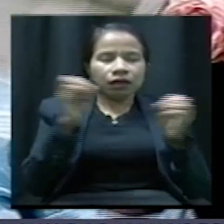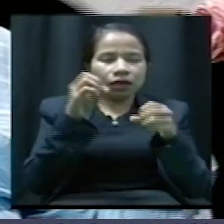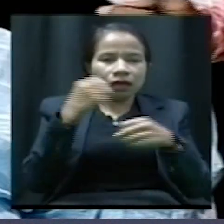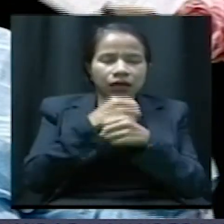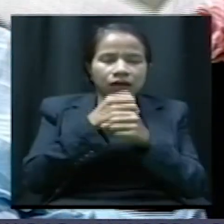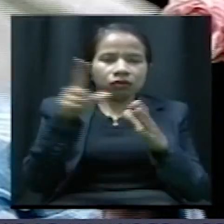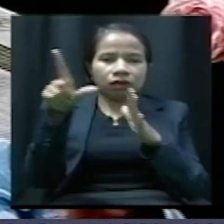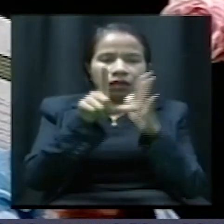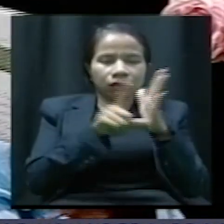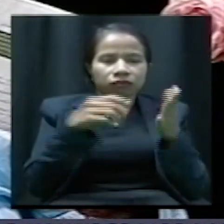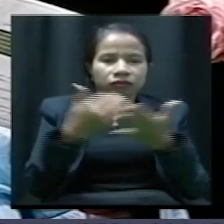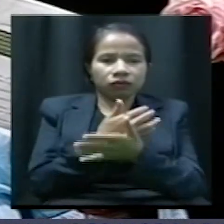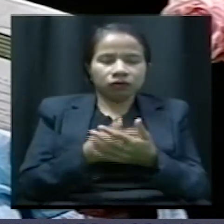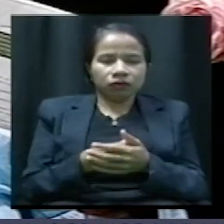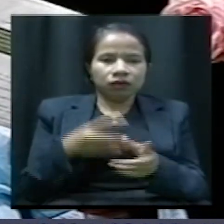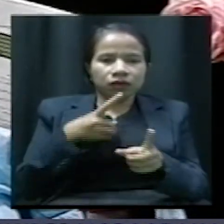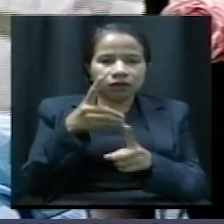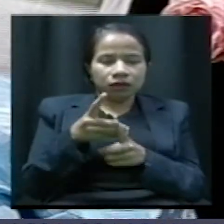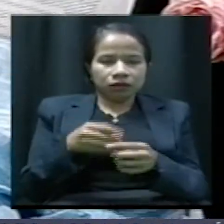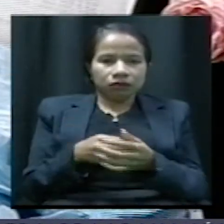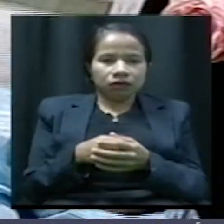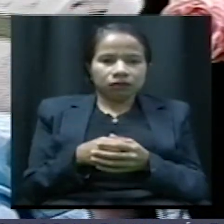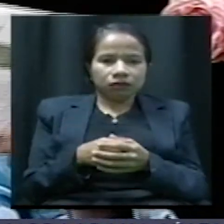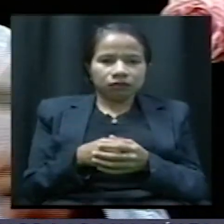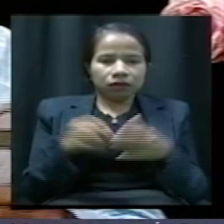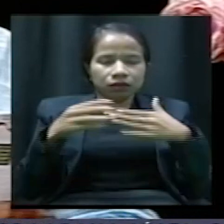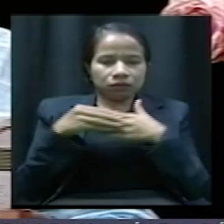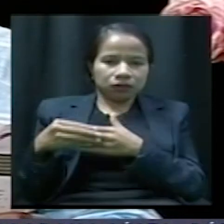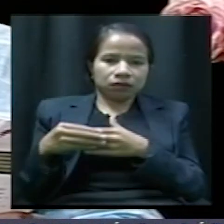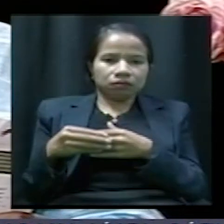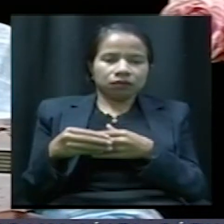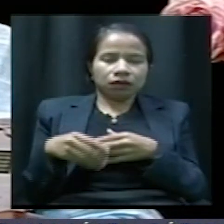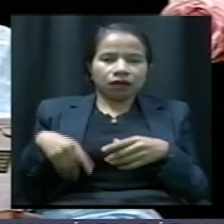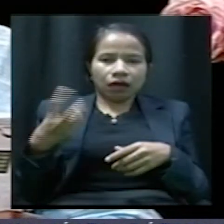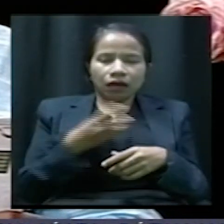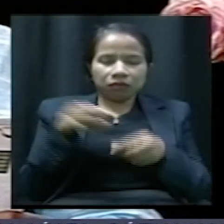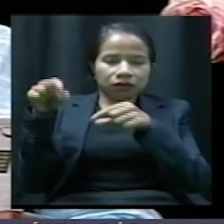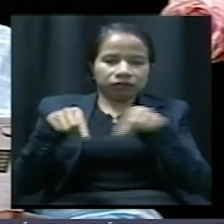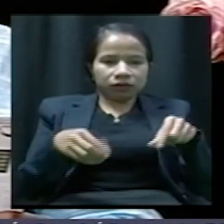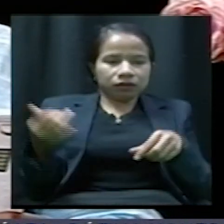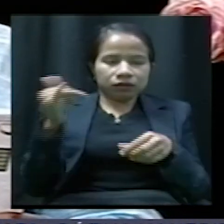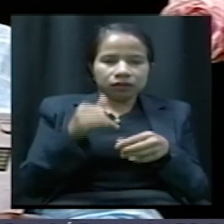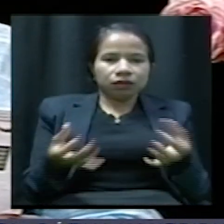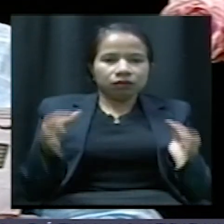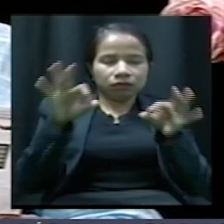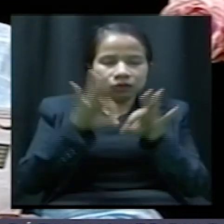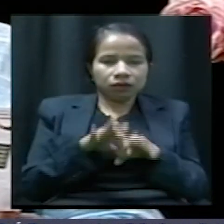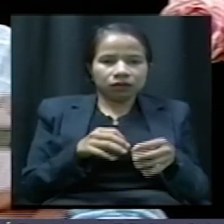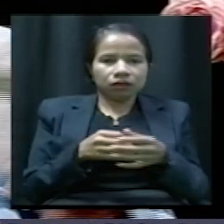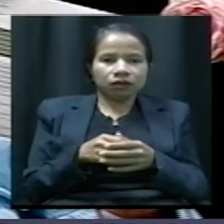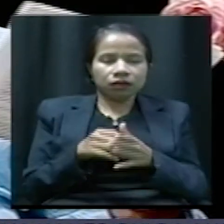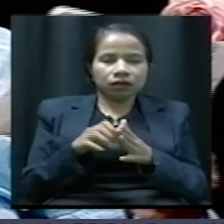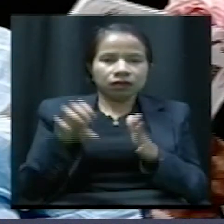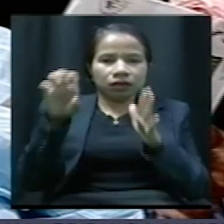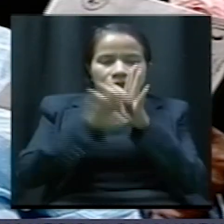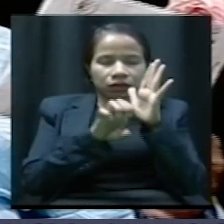lea, dan satu asegura dit diretus dewe mak spesifikuli bah emo deficiencia dah. Ne be importante pa si